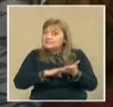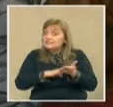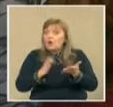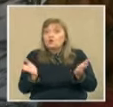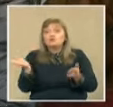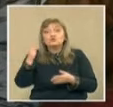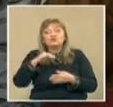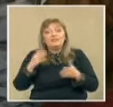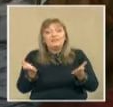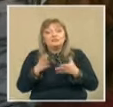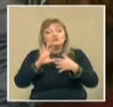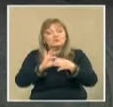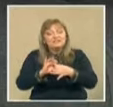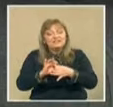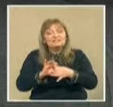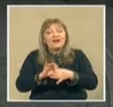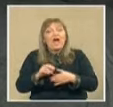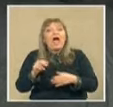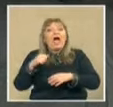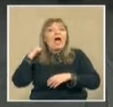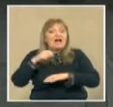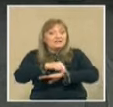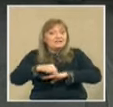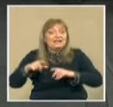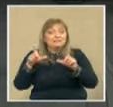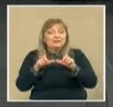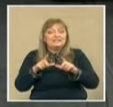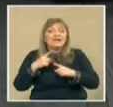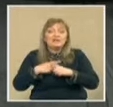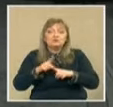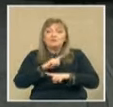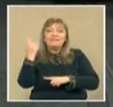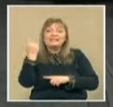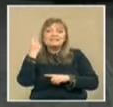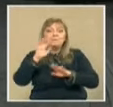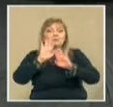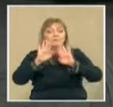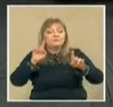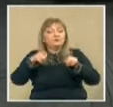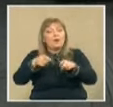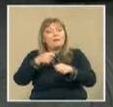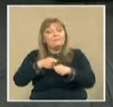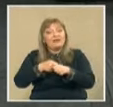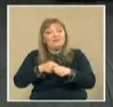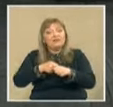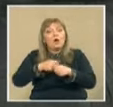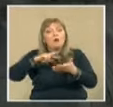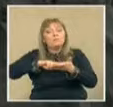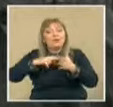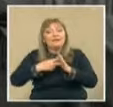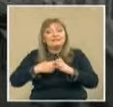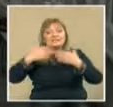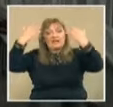архитект Мартин Христов, не само изложбата. И то е, че е правил през 2014 година проекта за фасадна реставрация на този